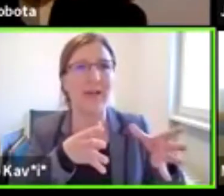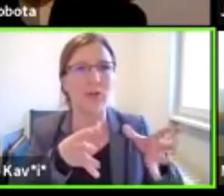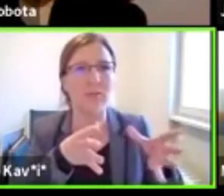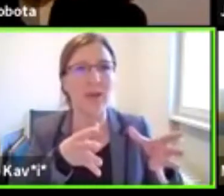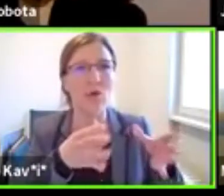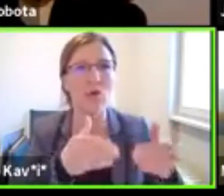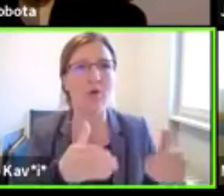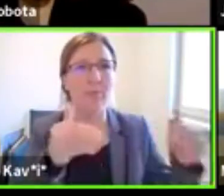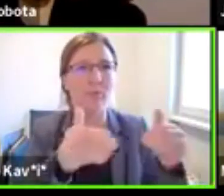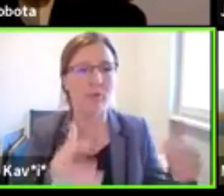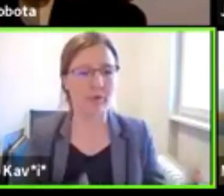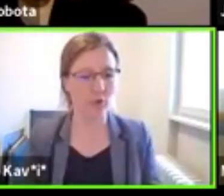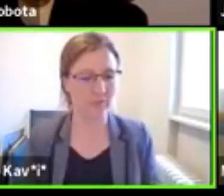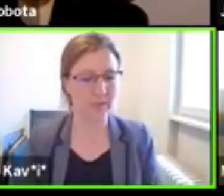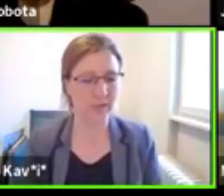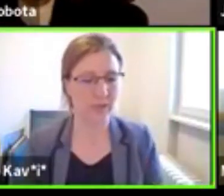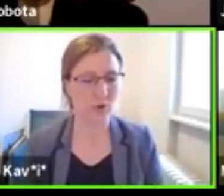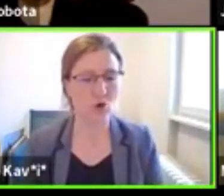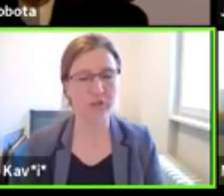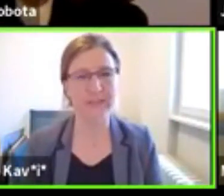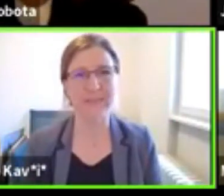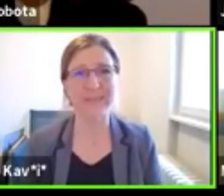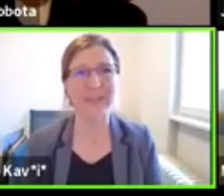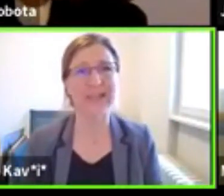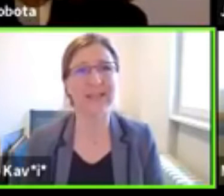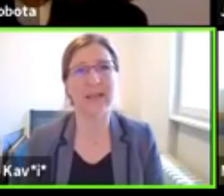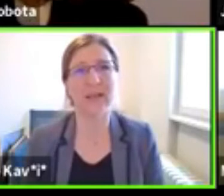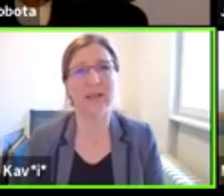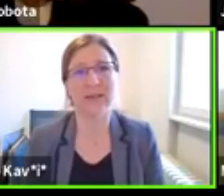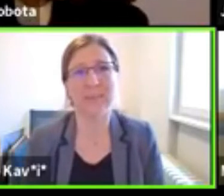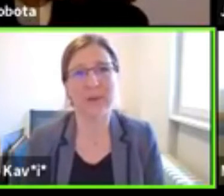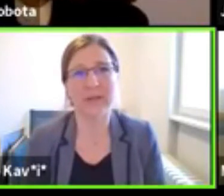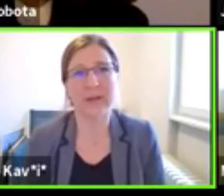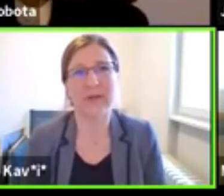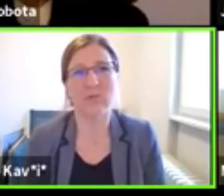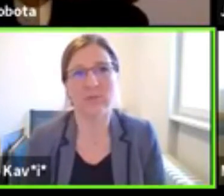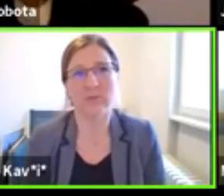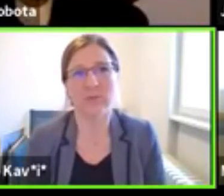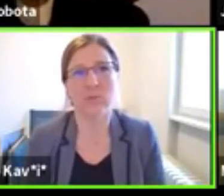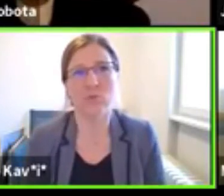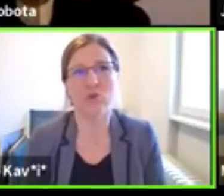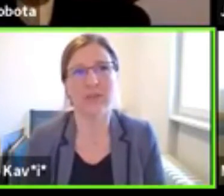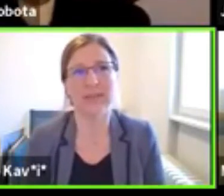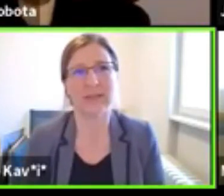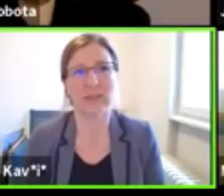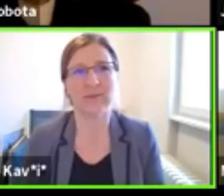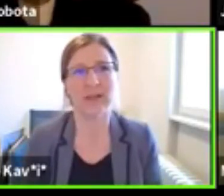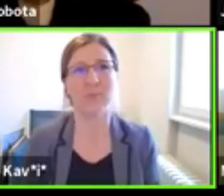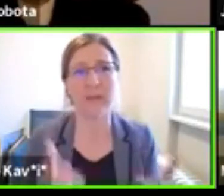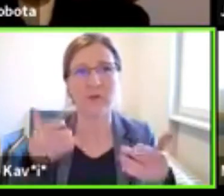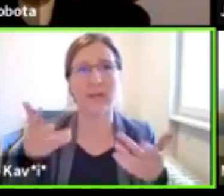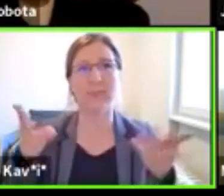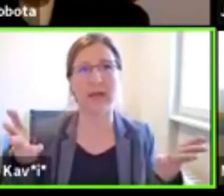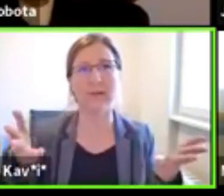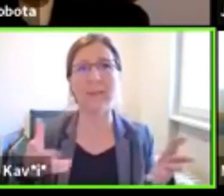male prilagodbe u ovim novim okolnostima da se i ta prava omogućuju da se ostvaruju.